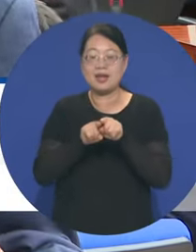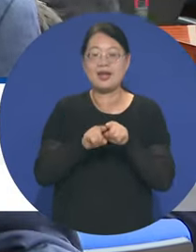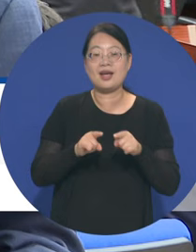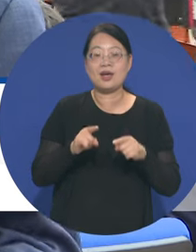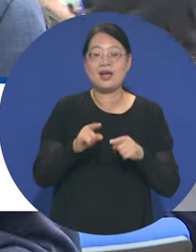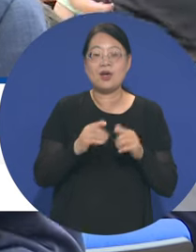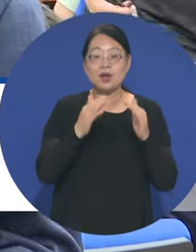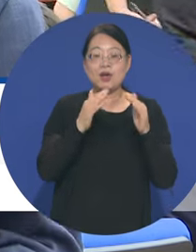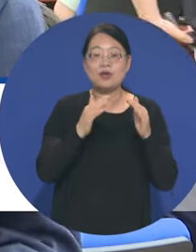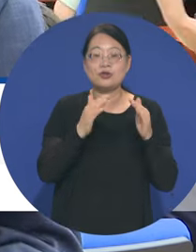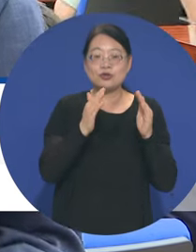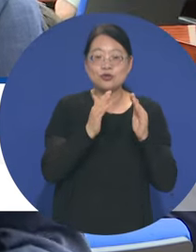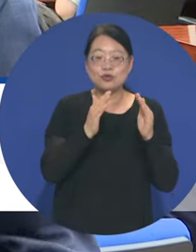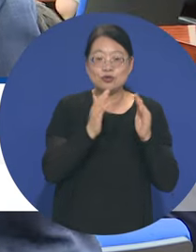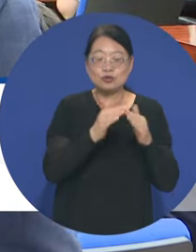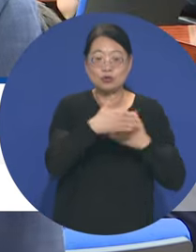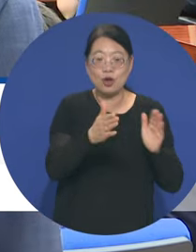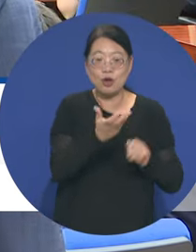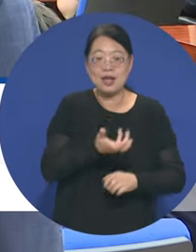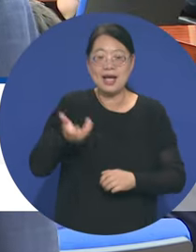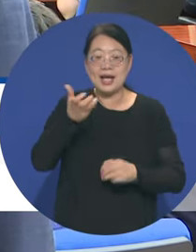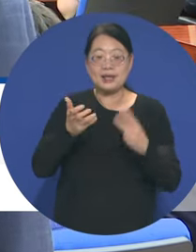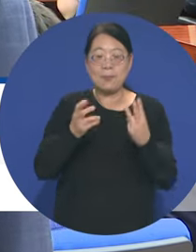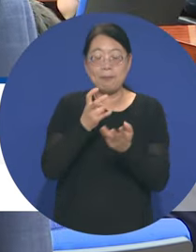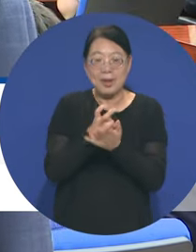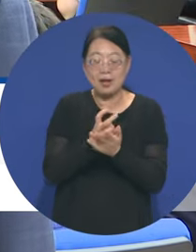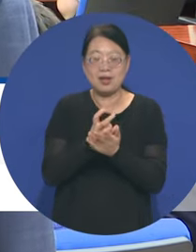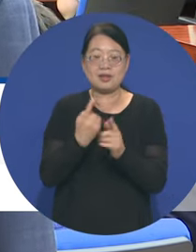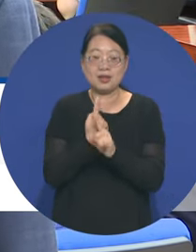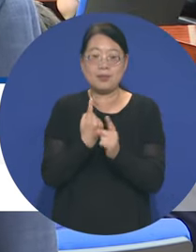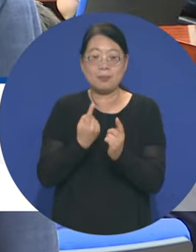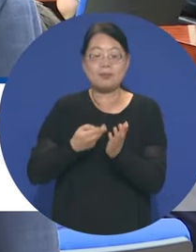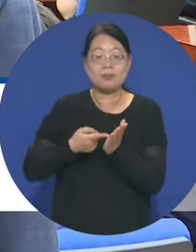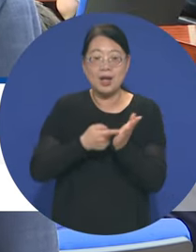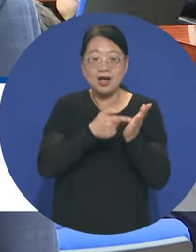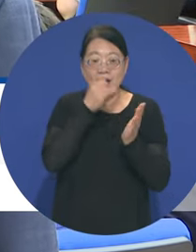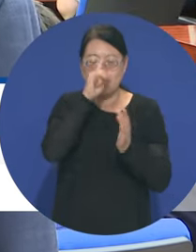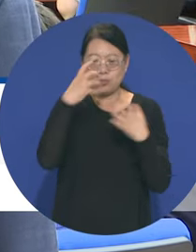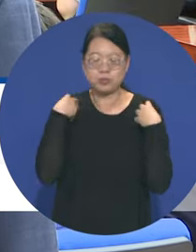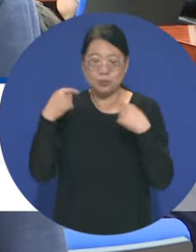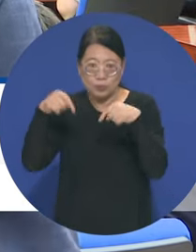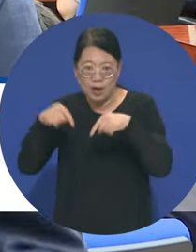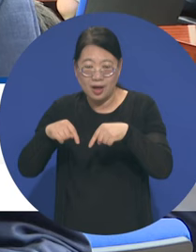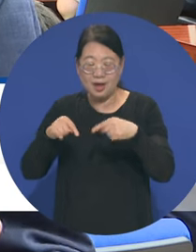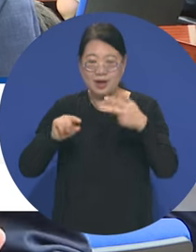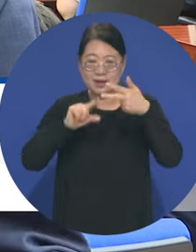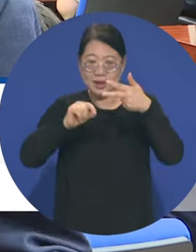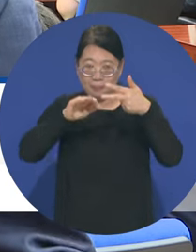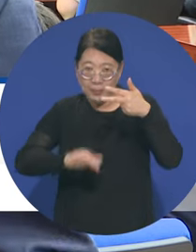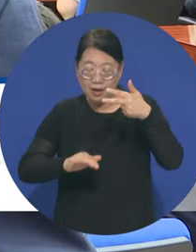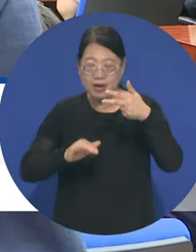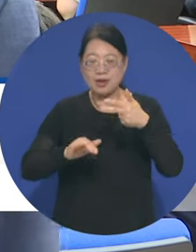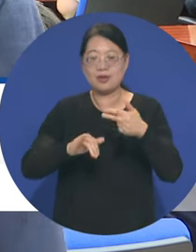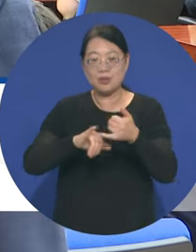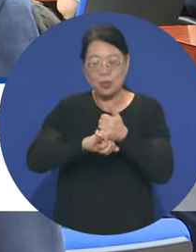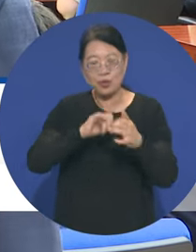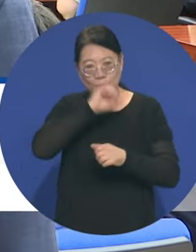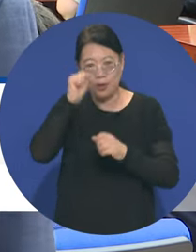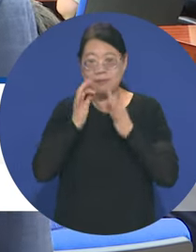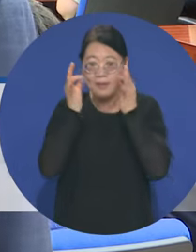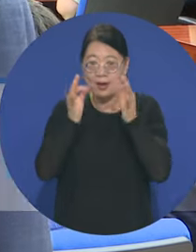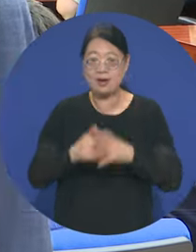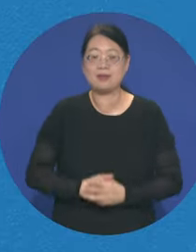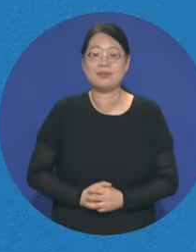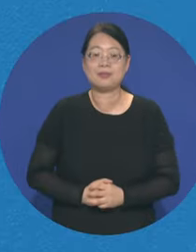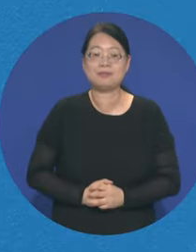삼법 개정안을 만들어서 입법 발휘를 하고요 그리고 정부와 김미리 협의를 통해서 올 하반기에는 꼭 통과시킬 수 있도록